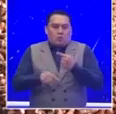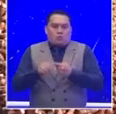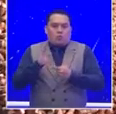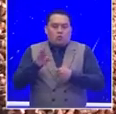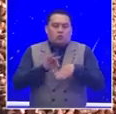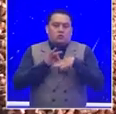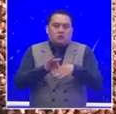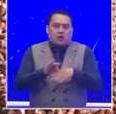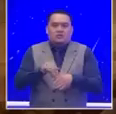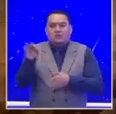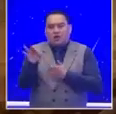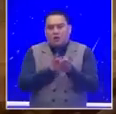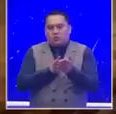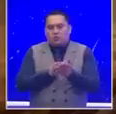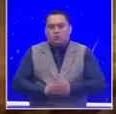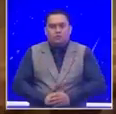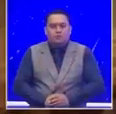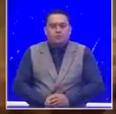будут начаты немедленно.